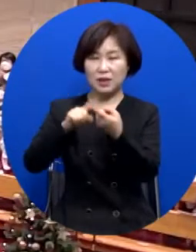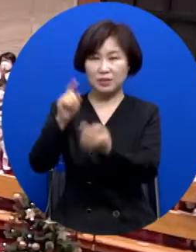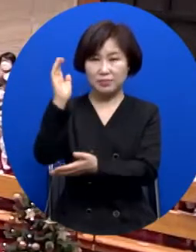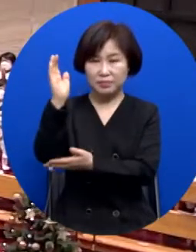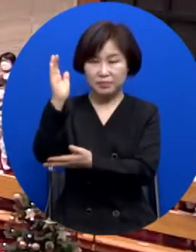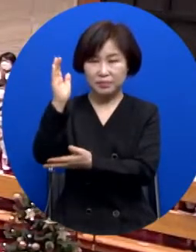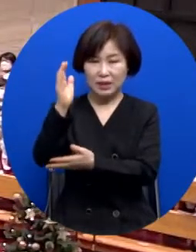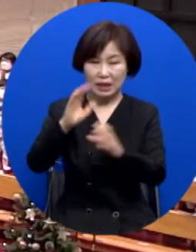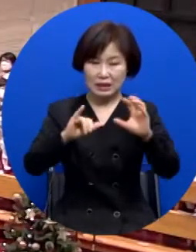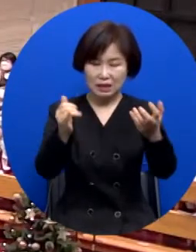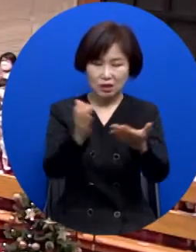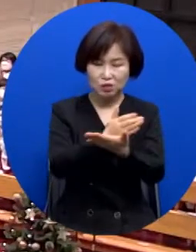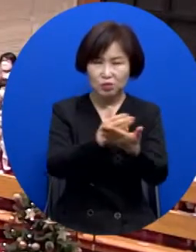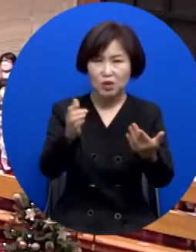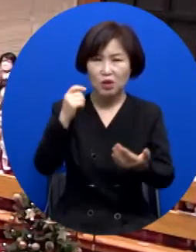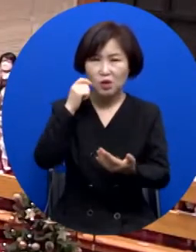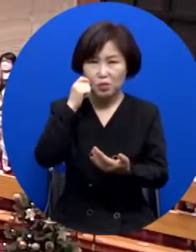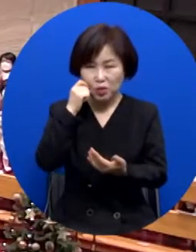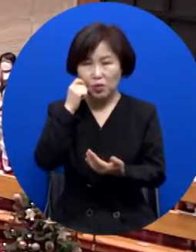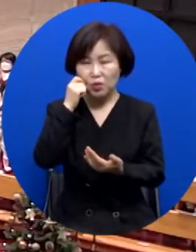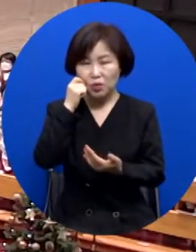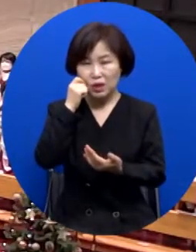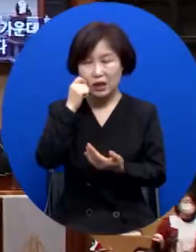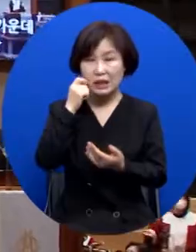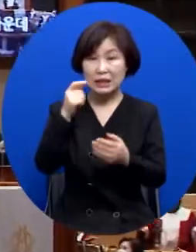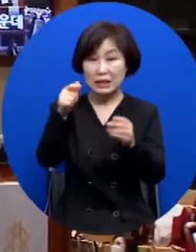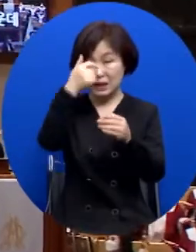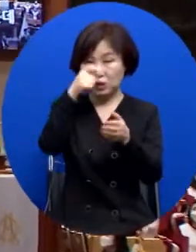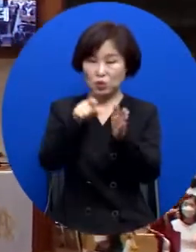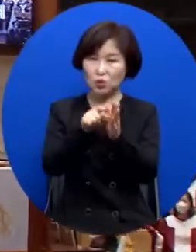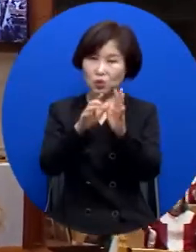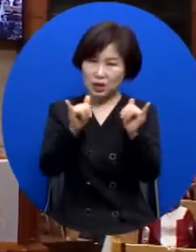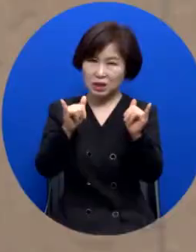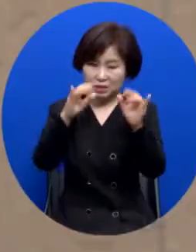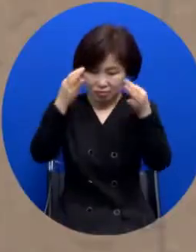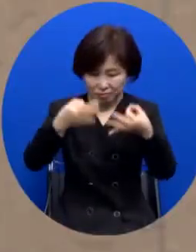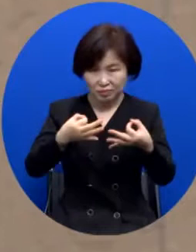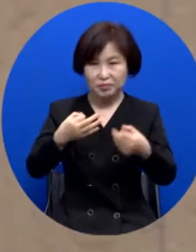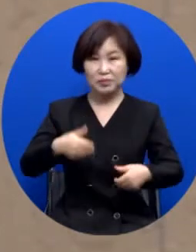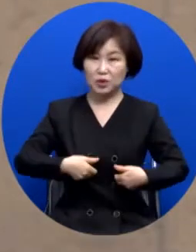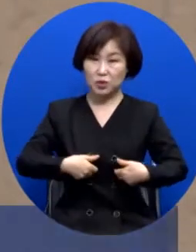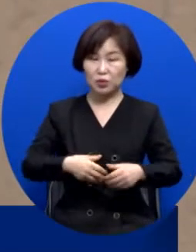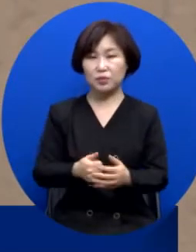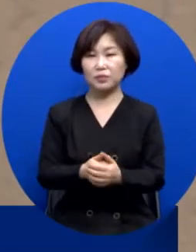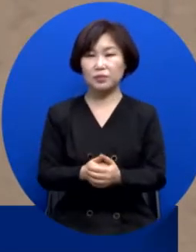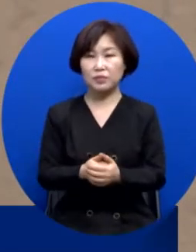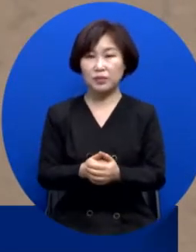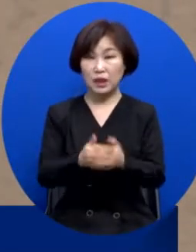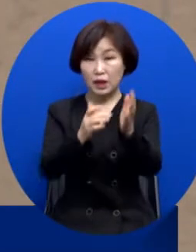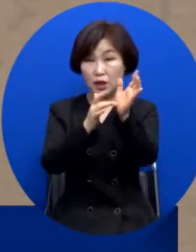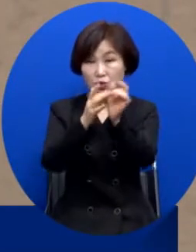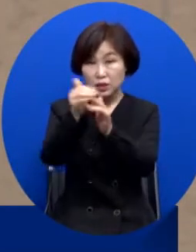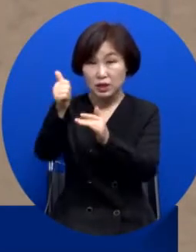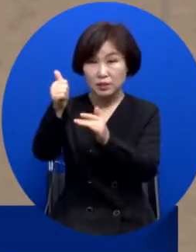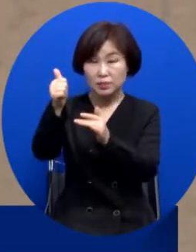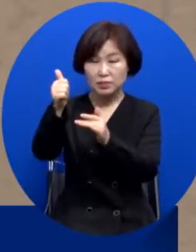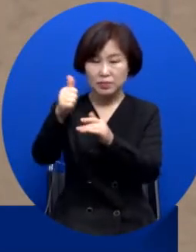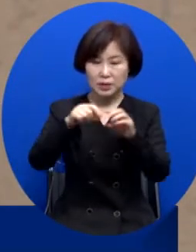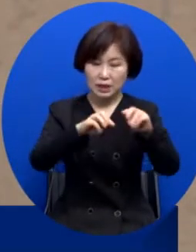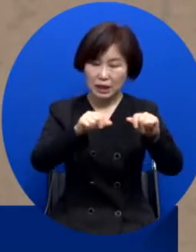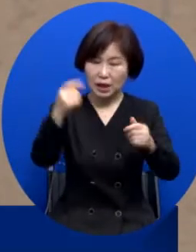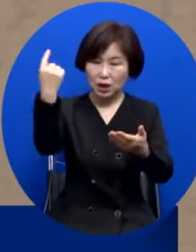세상과 구분되지 못하는 기독교인들에게 경종을 울렸는데요. 한번 들어보겠습니다. 예수님은 이 땅에